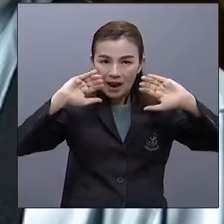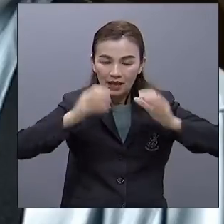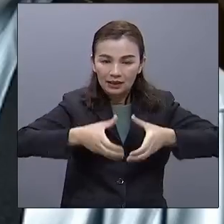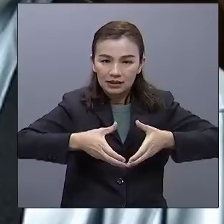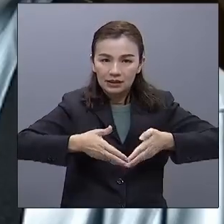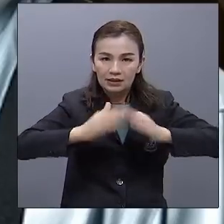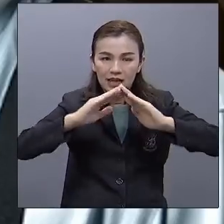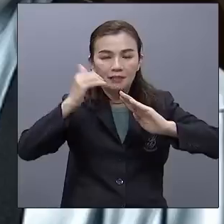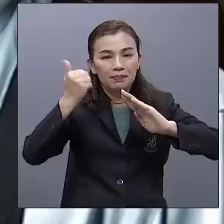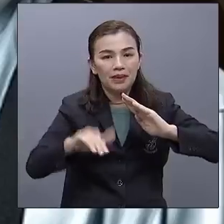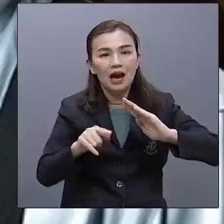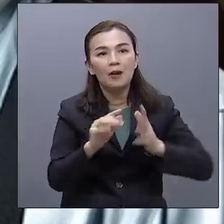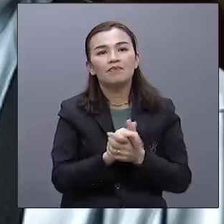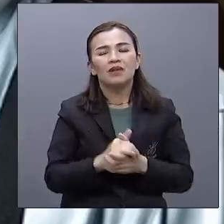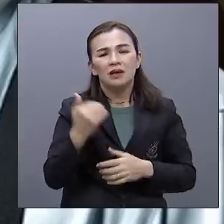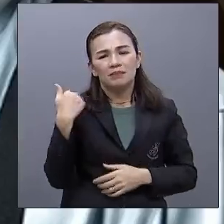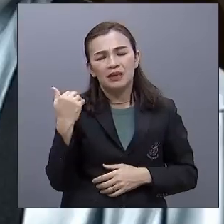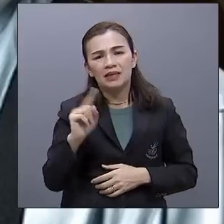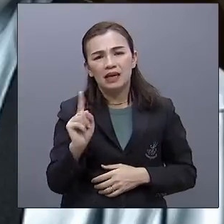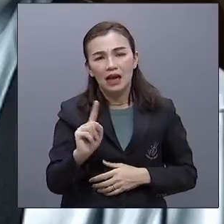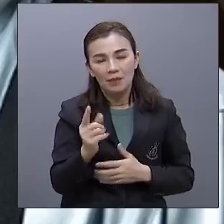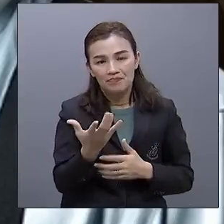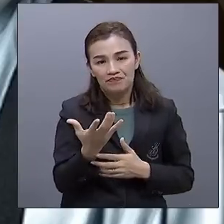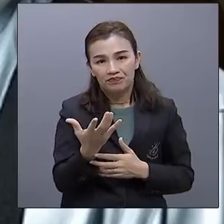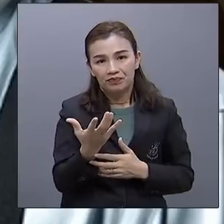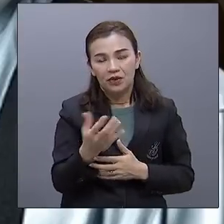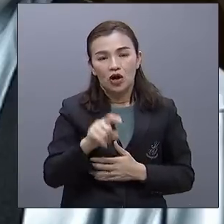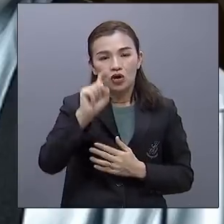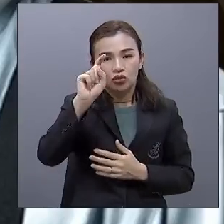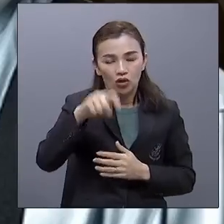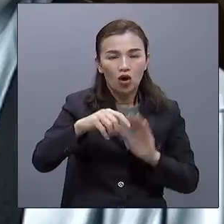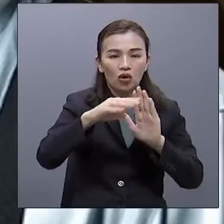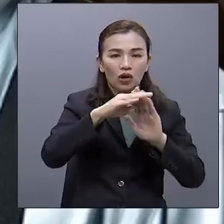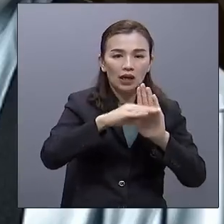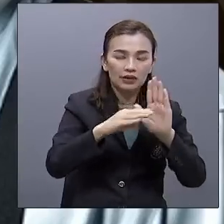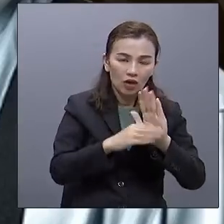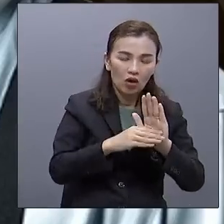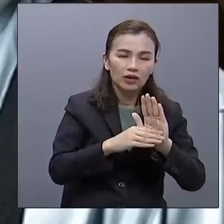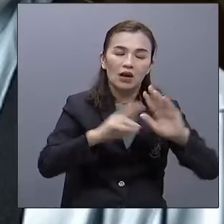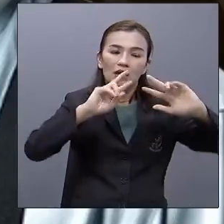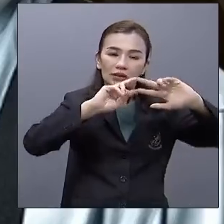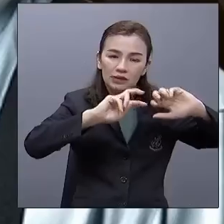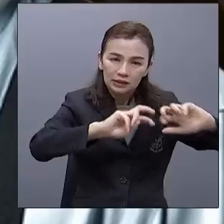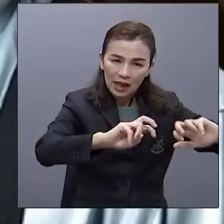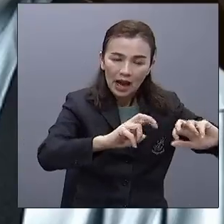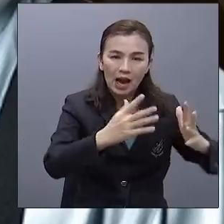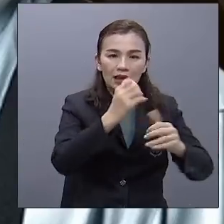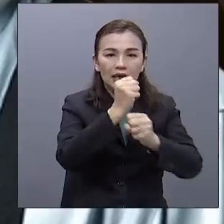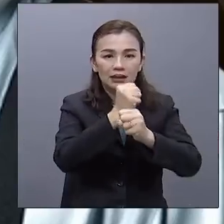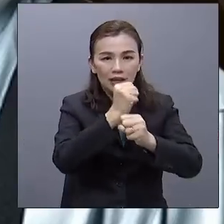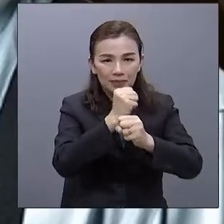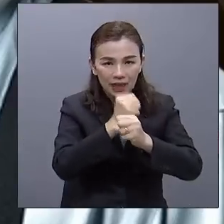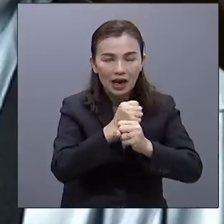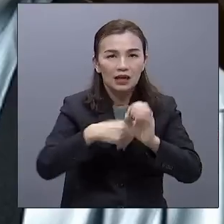การกระบวนการมากกว่าแค่แสดงความต้องการถูกต้องมั้ยครับมันต้องมีกระบวนการศึกษามันต้องมีกระบวนการลงนามมันต้องมีกระบวนการที่มันมีผ